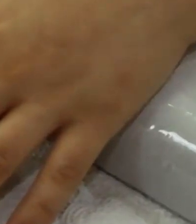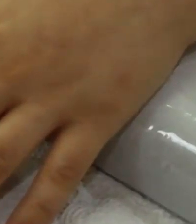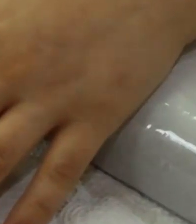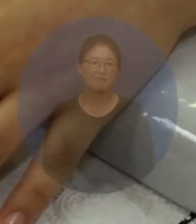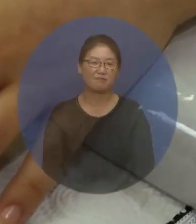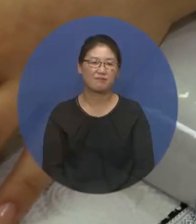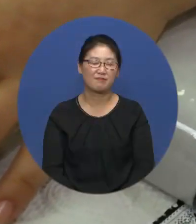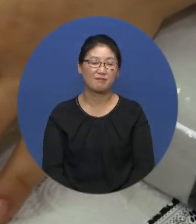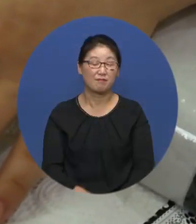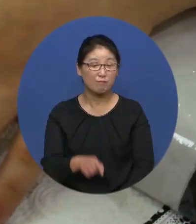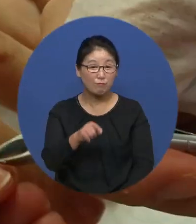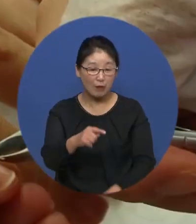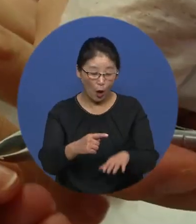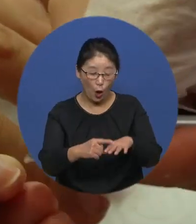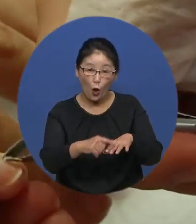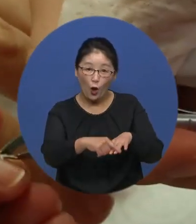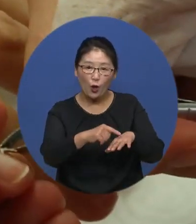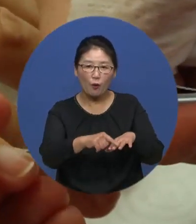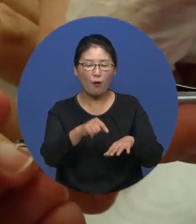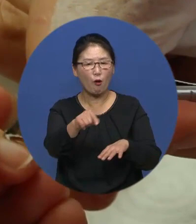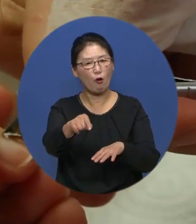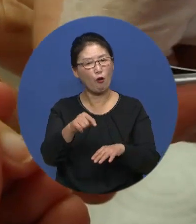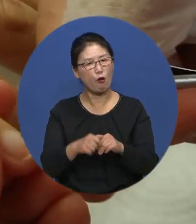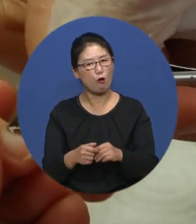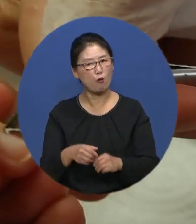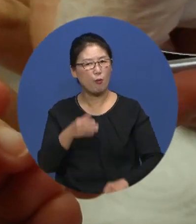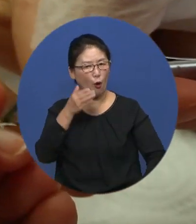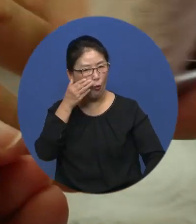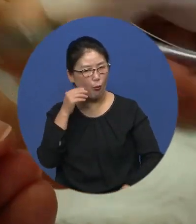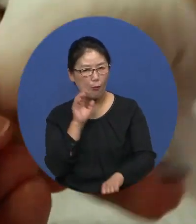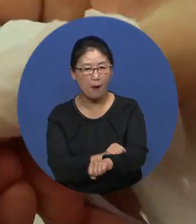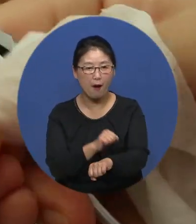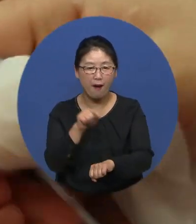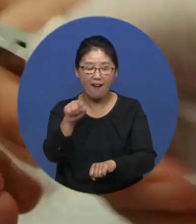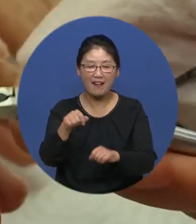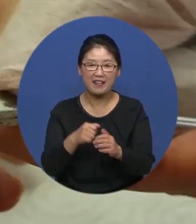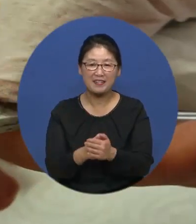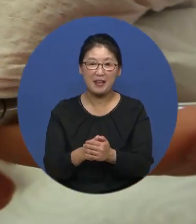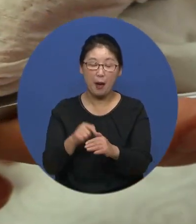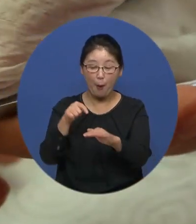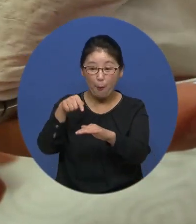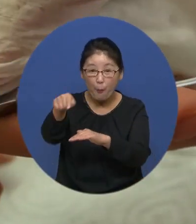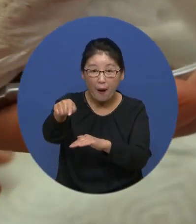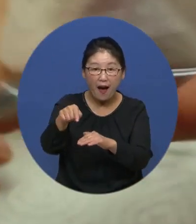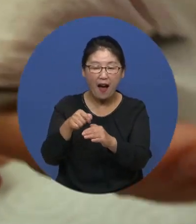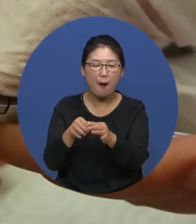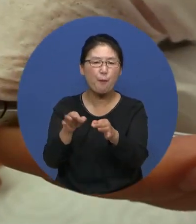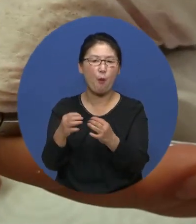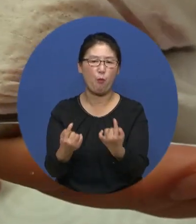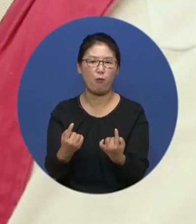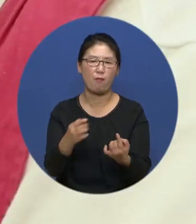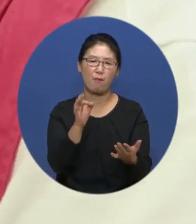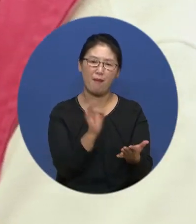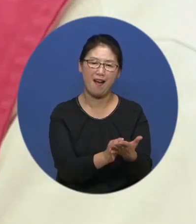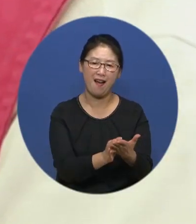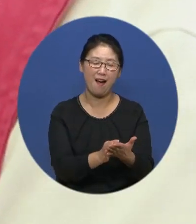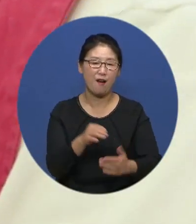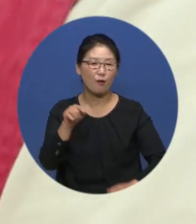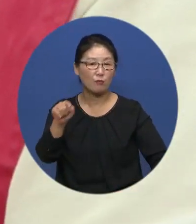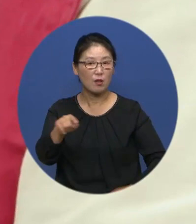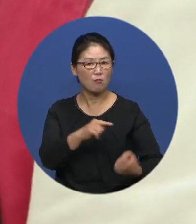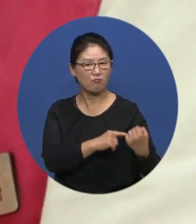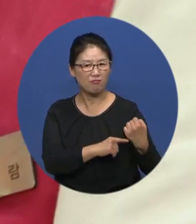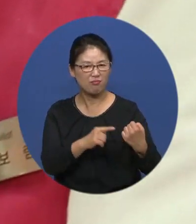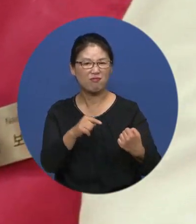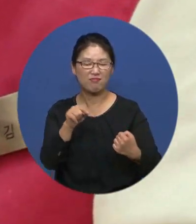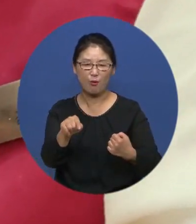능숙한 솜씨로 네일케어 중인 직원들. 시중보다 저렴한 가격에 서비스가 이루어지고 있지만 실력만큼은 절대